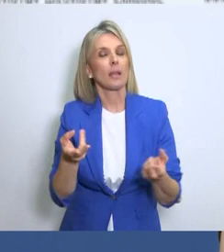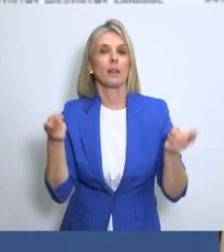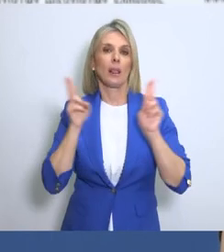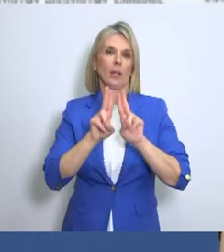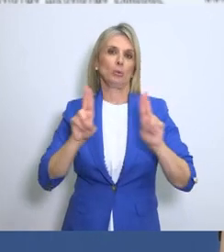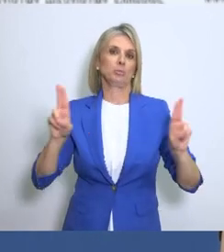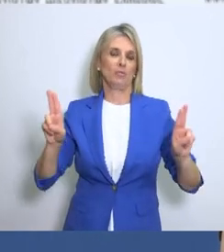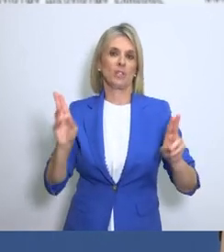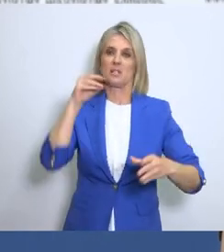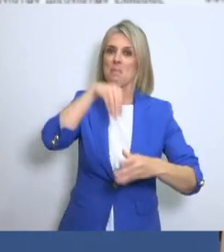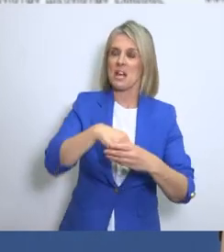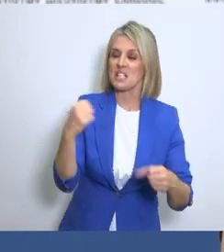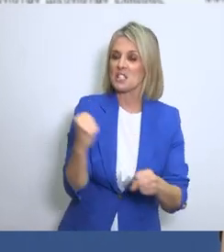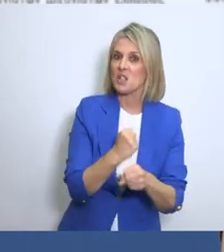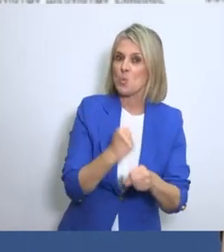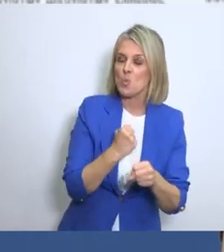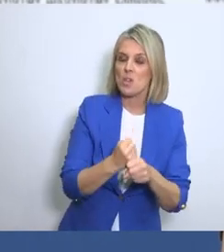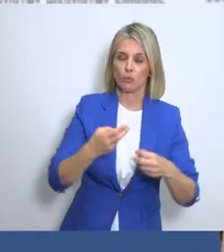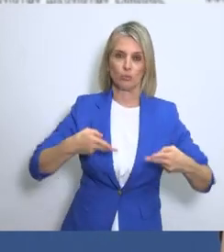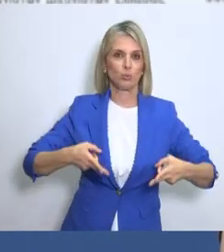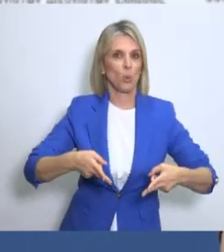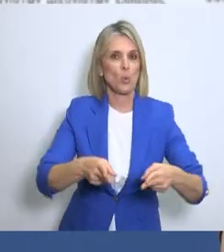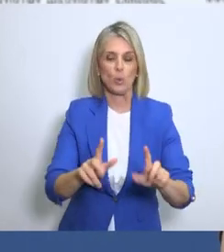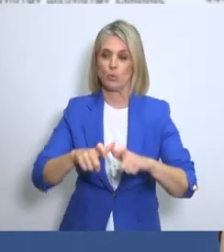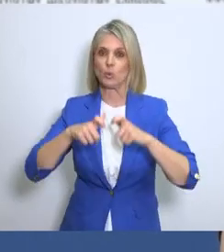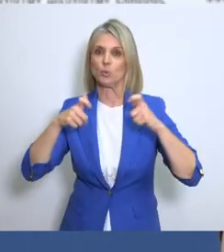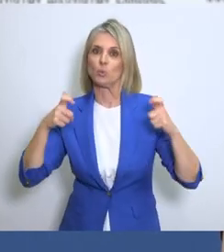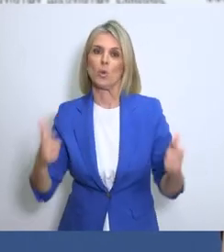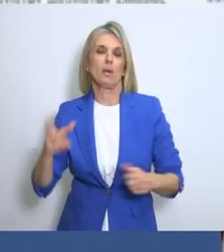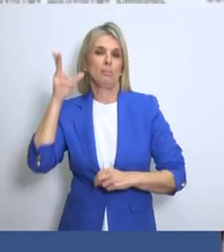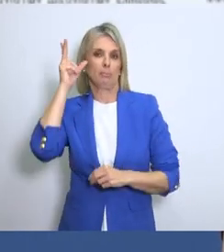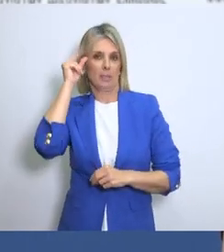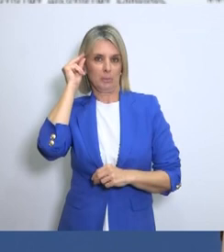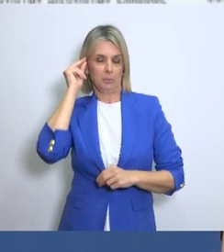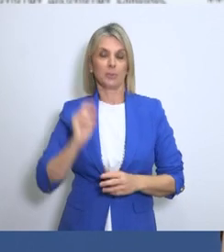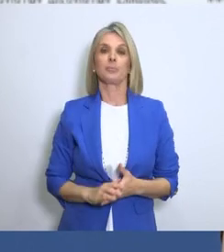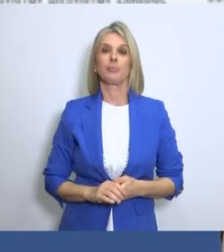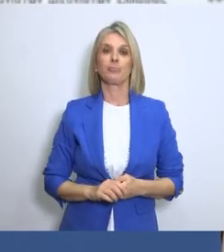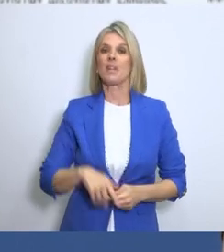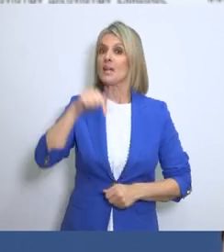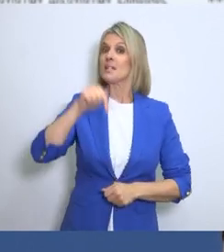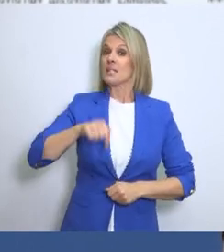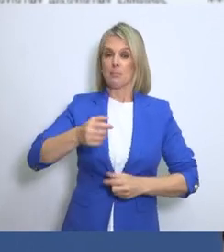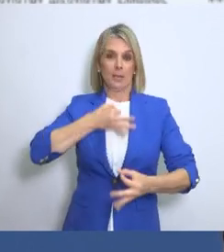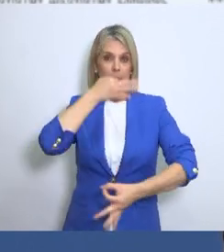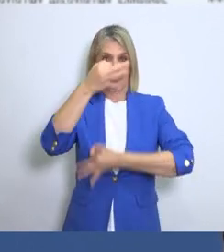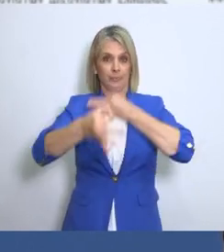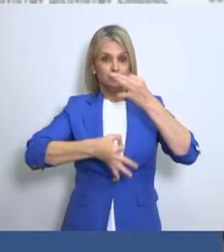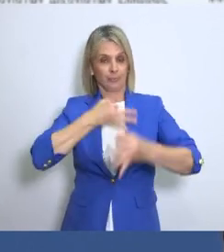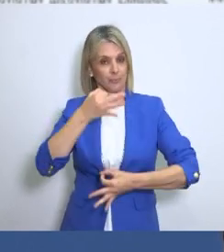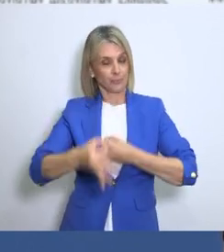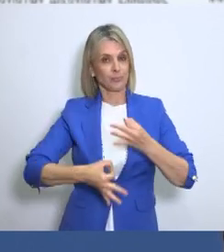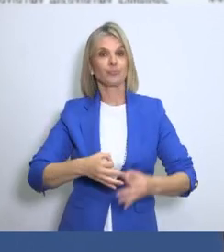χώρους δουλειάς, στις γειτονιές, σε σχολεία και σχολές. Τη σημερινή μας παρουσίαση θα ανοίξει η